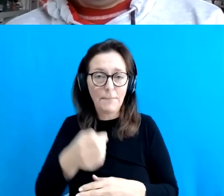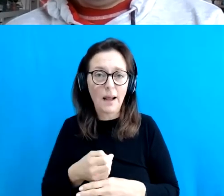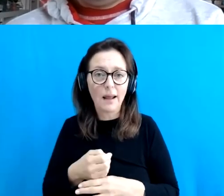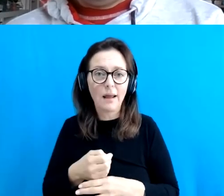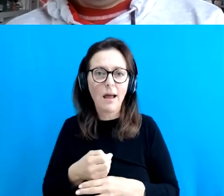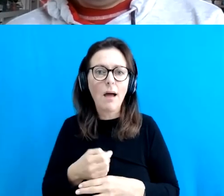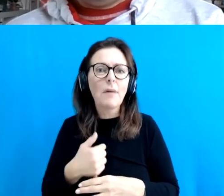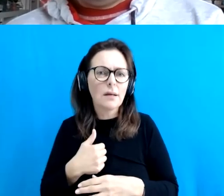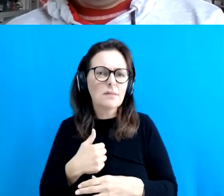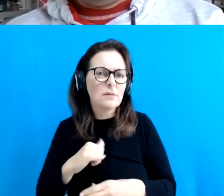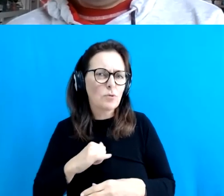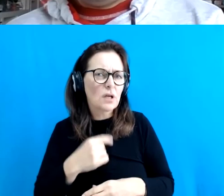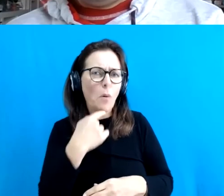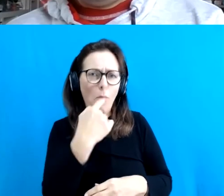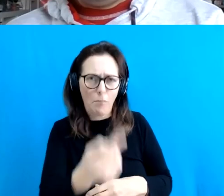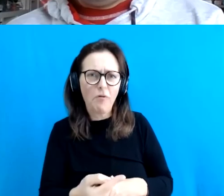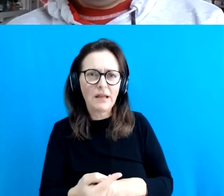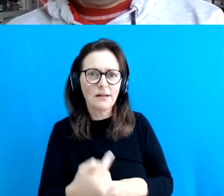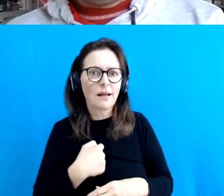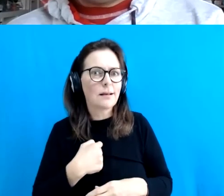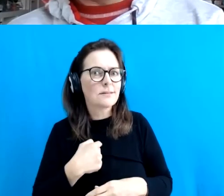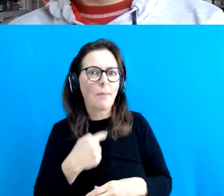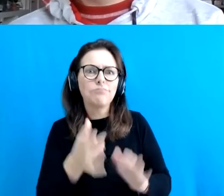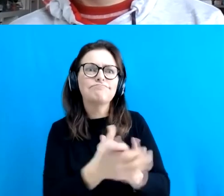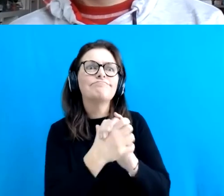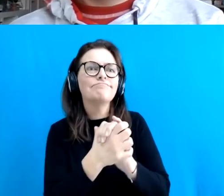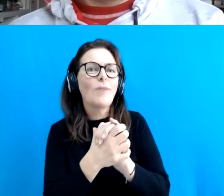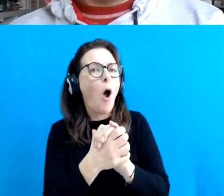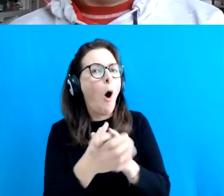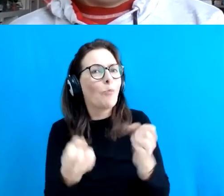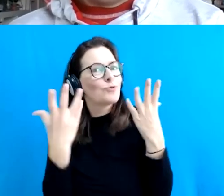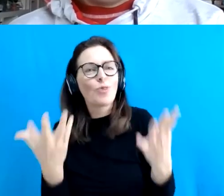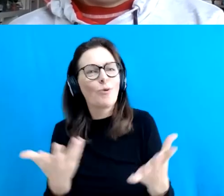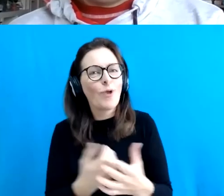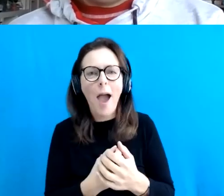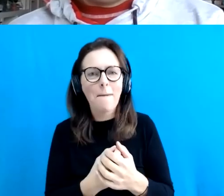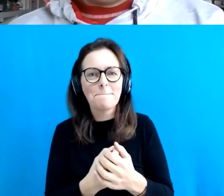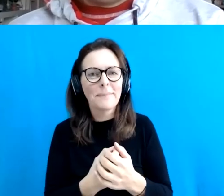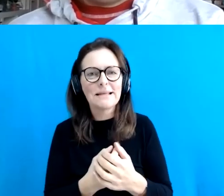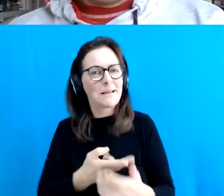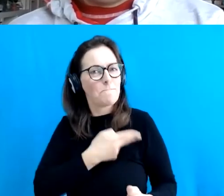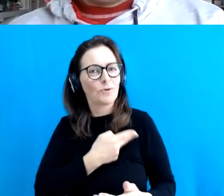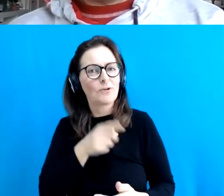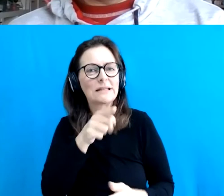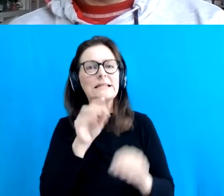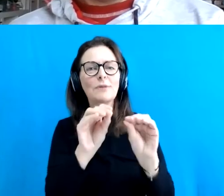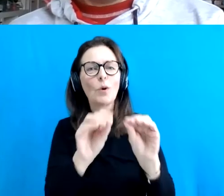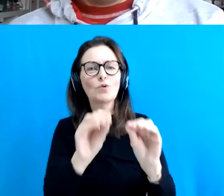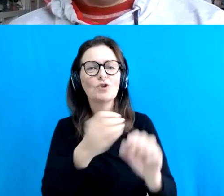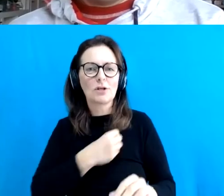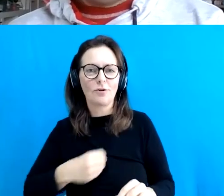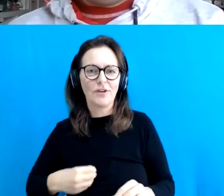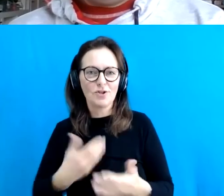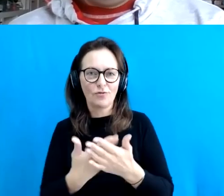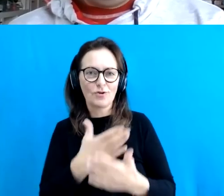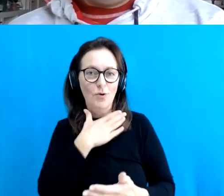rada povedala, da sem že ves čas tvoja fenica in da sem neizmerno ponosna, da sem te učila slovenščino v osnovni šoli, da so tvoja